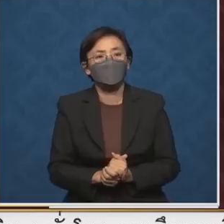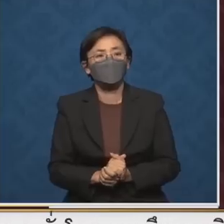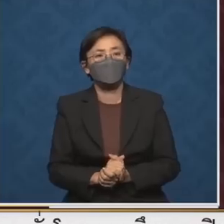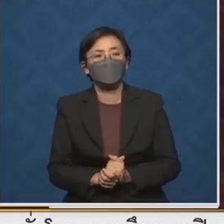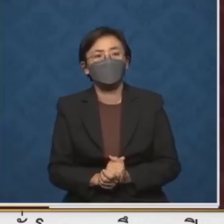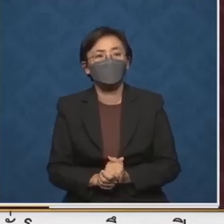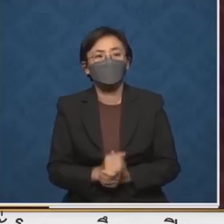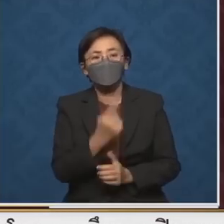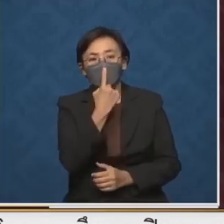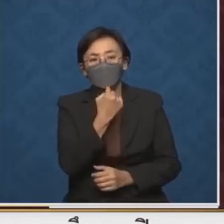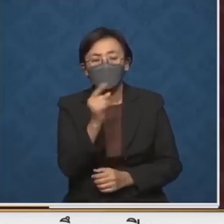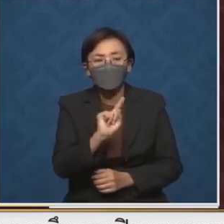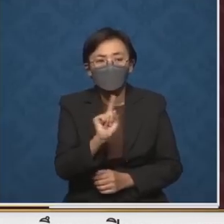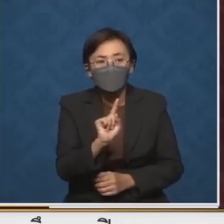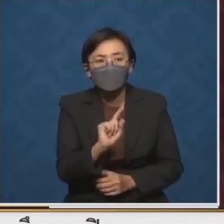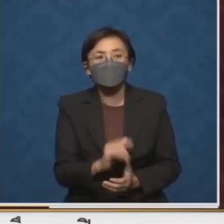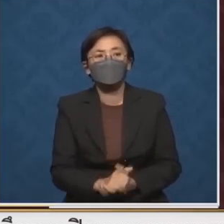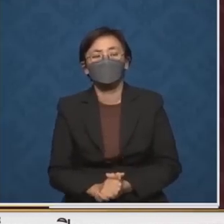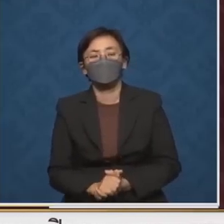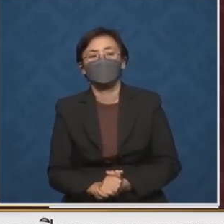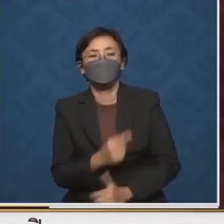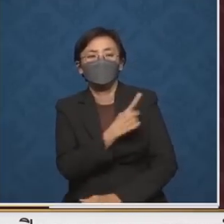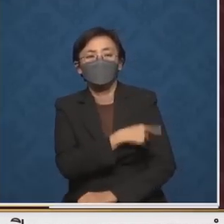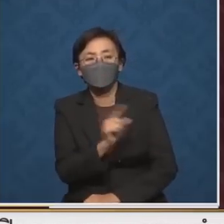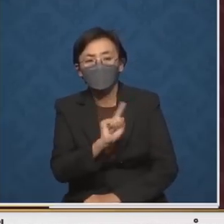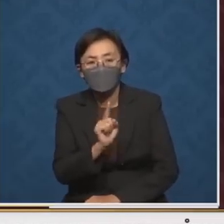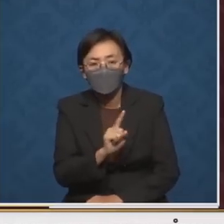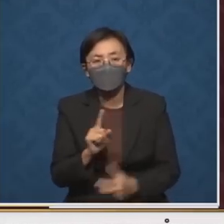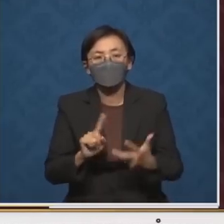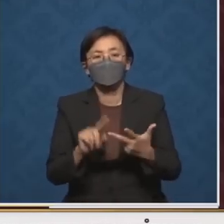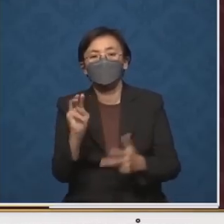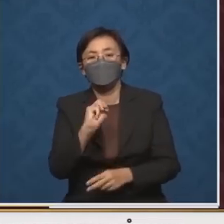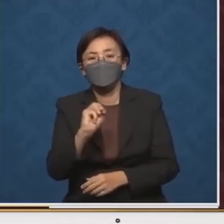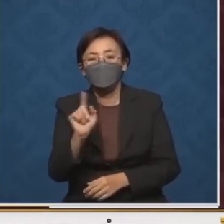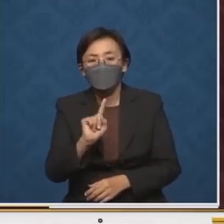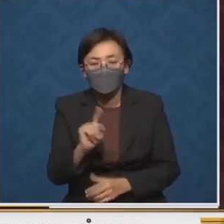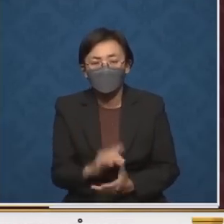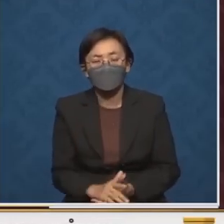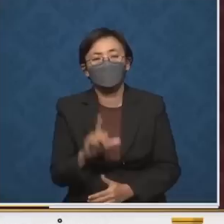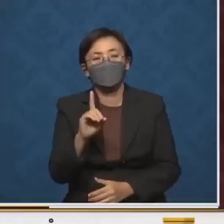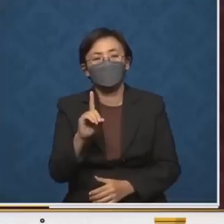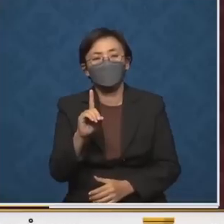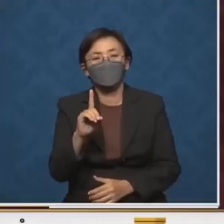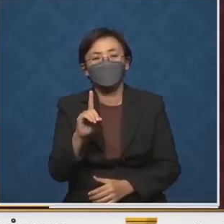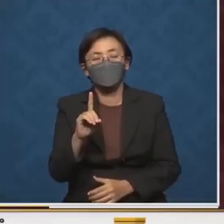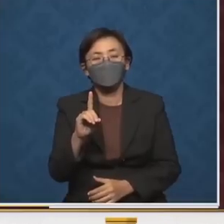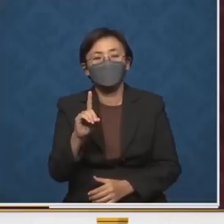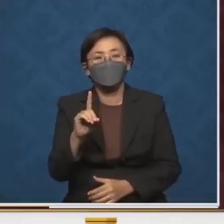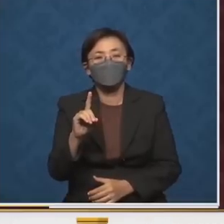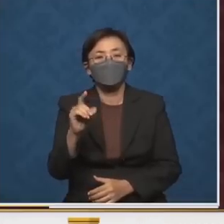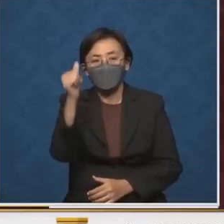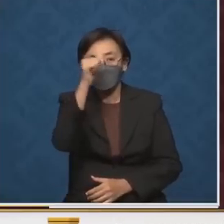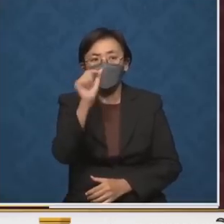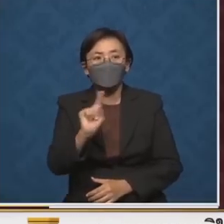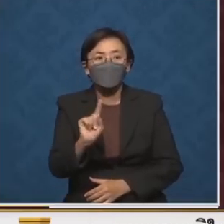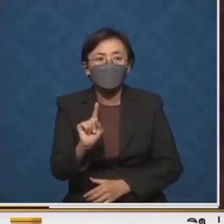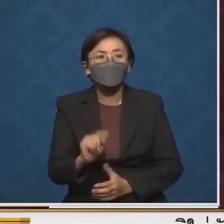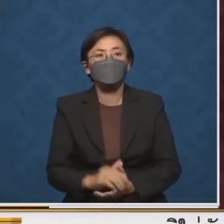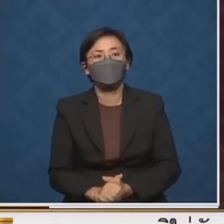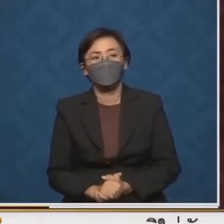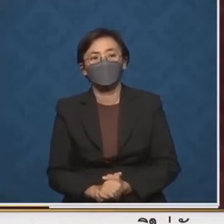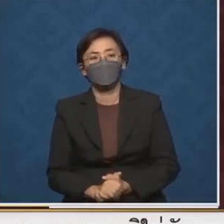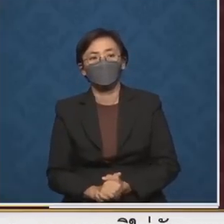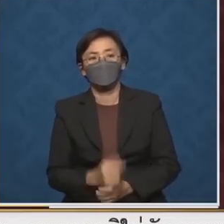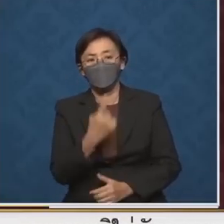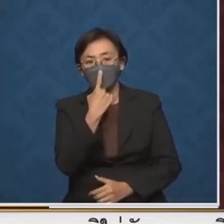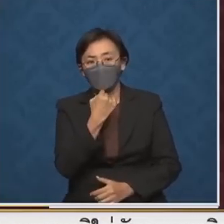ะสีแดงคืออะไรสีขาวคือะไรสีม่วงคืออะไรDelta คืออะไรพูดง่ นะครั